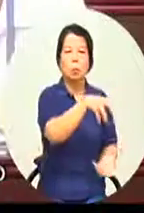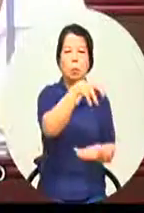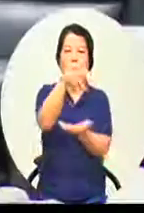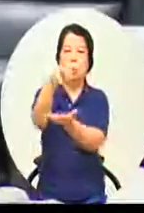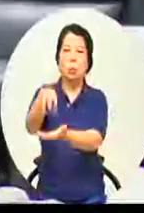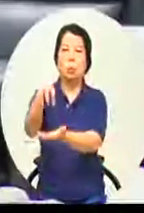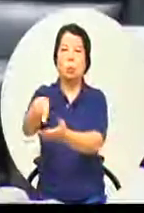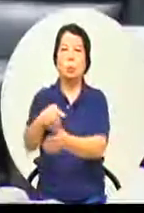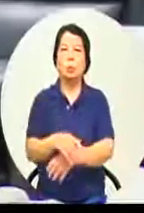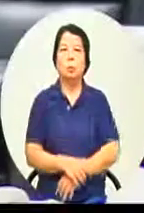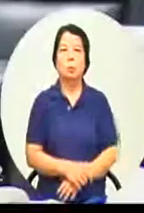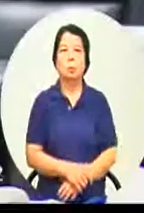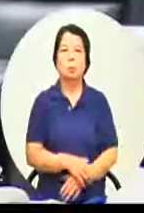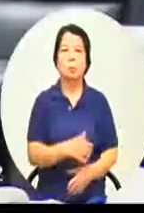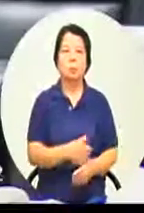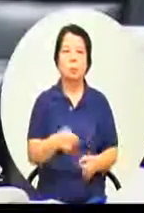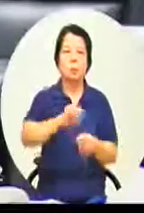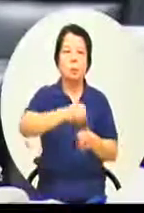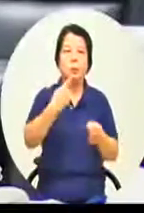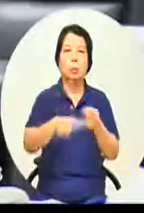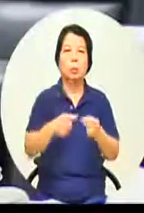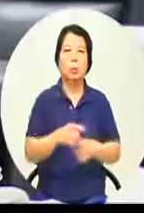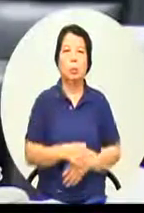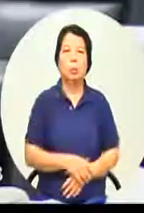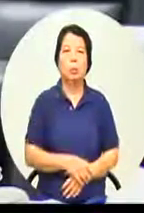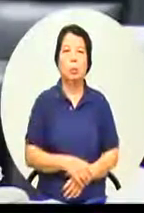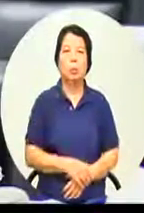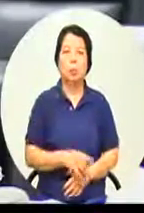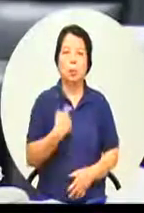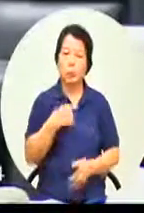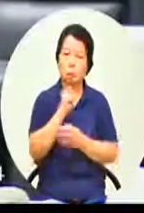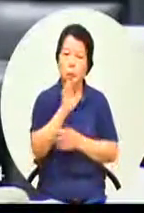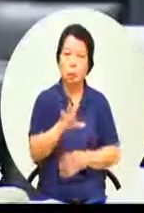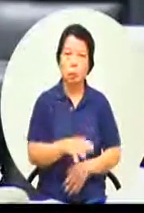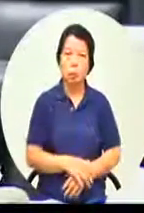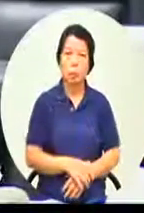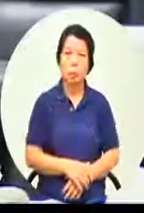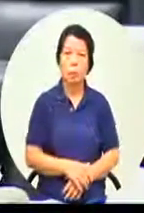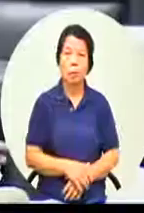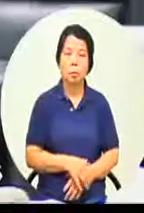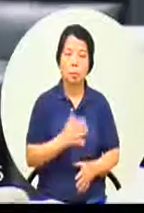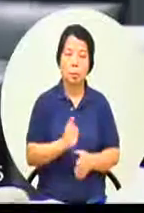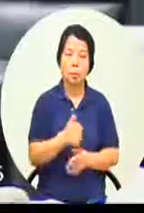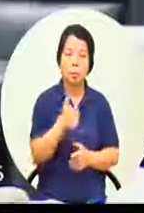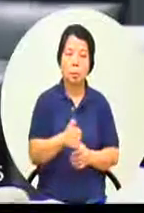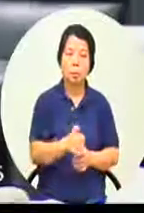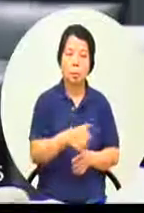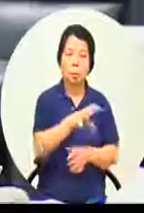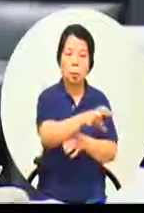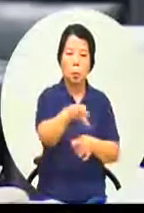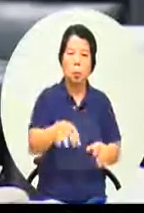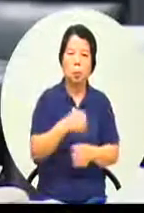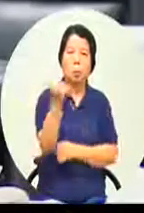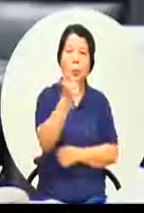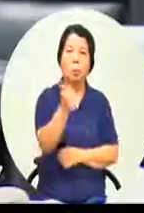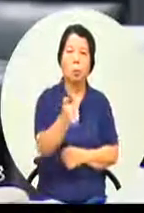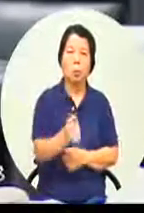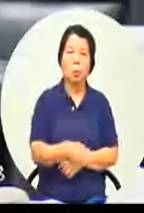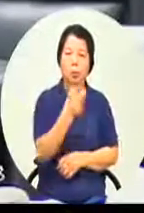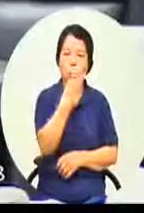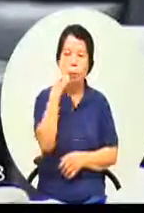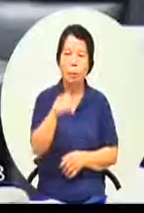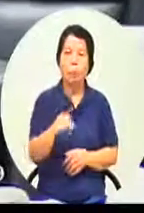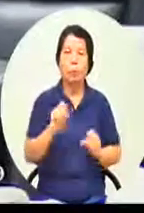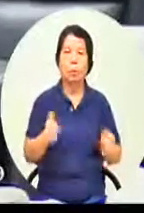1分钟。 谢谢主席。局长，我不跟你跟我讲哦，你这个在咱们在走哈，我发现他